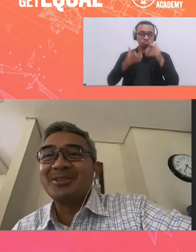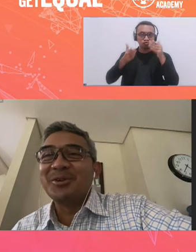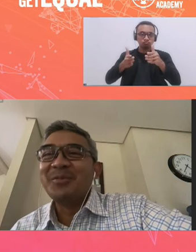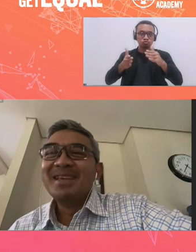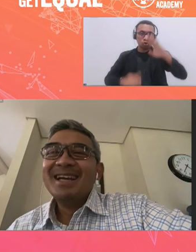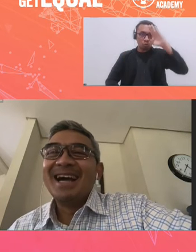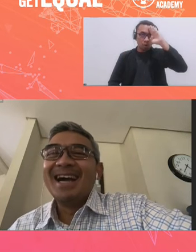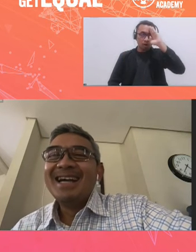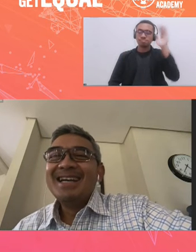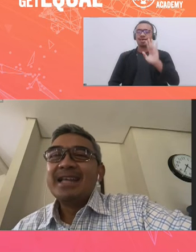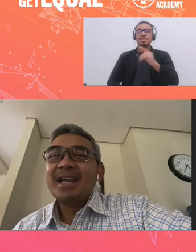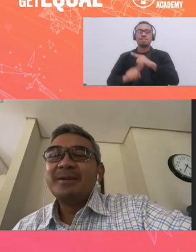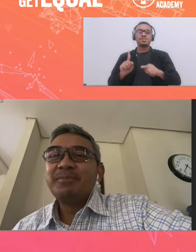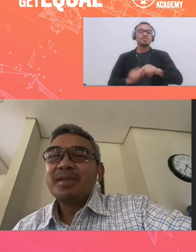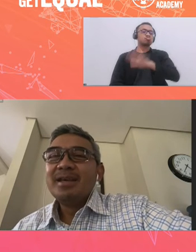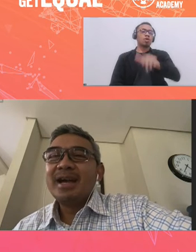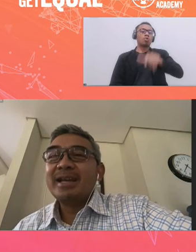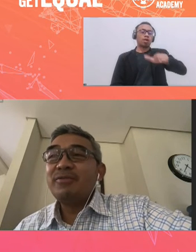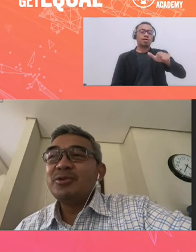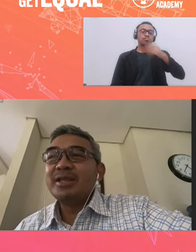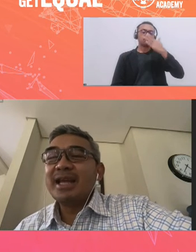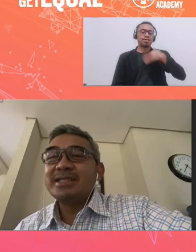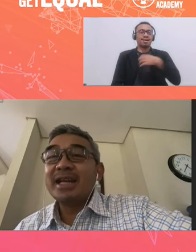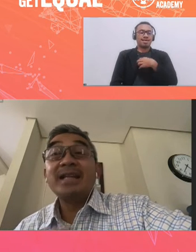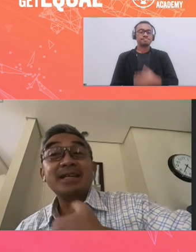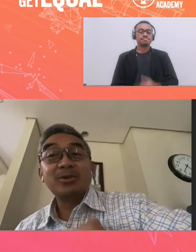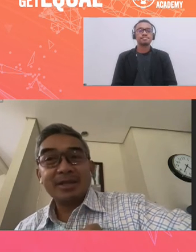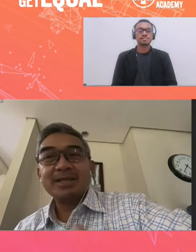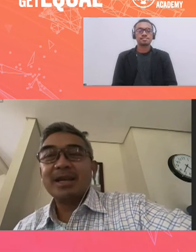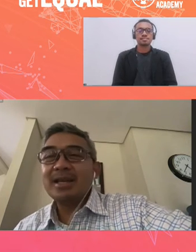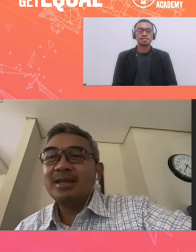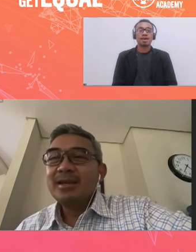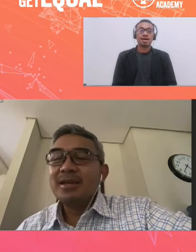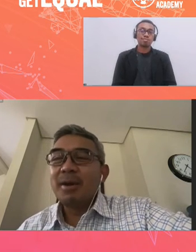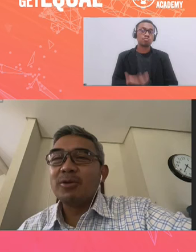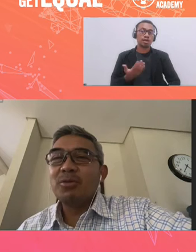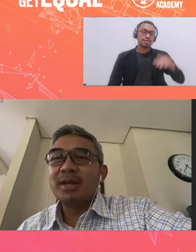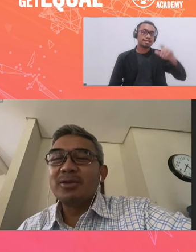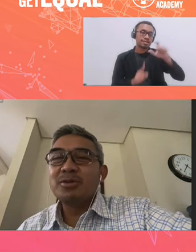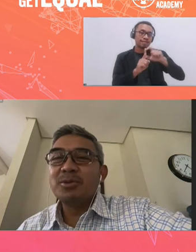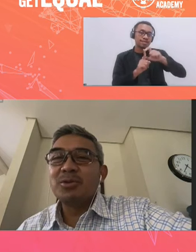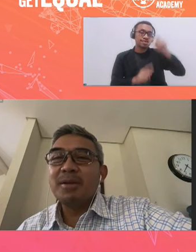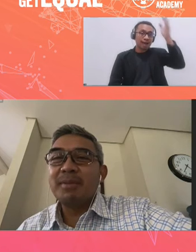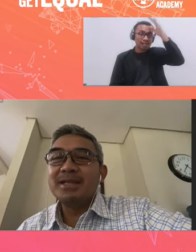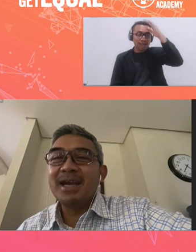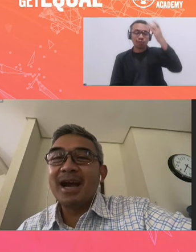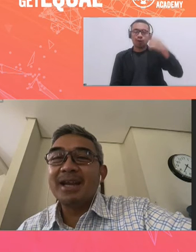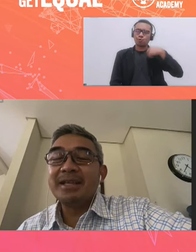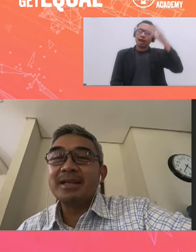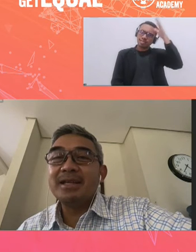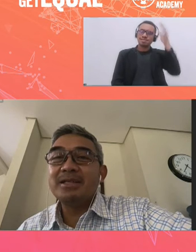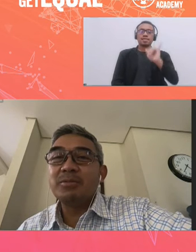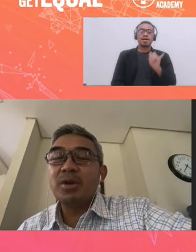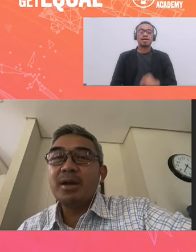manusia gitu loh. Nah, ya. Dan yang Devi juga tidak sadari dan saya juga tidak sadari, 5 Oktober itu sebetulnya pada siang